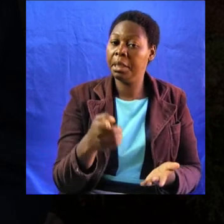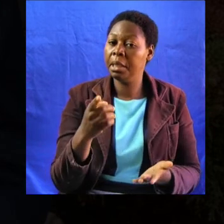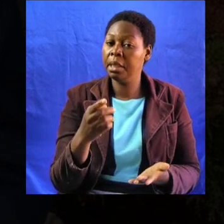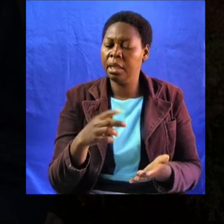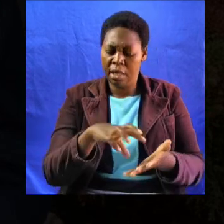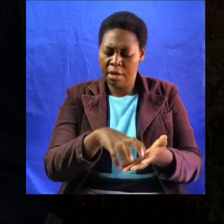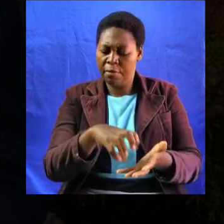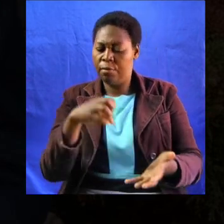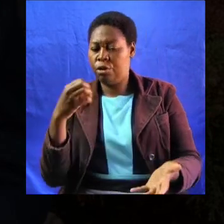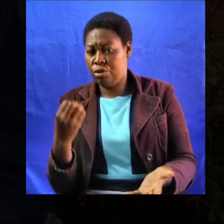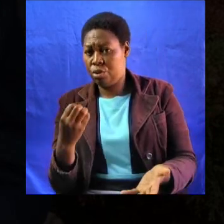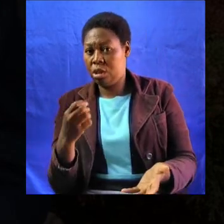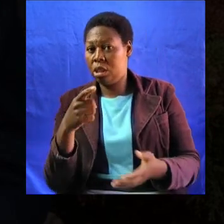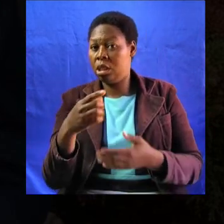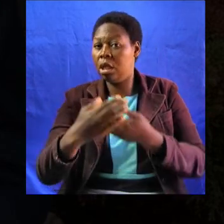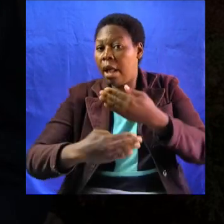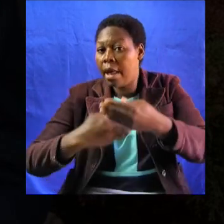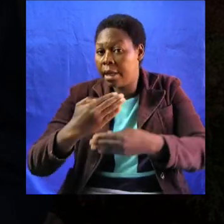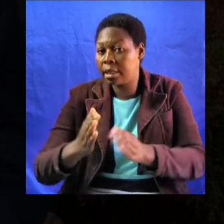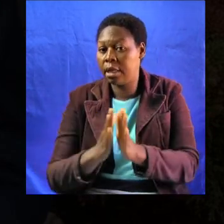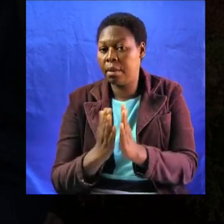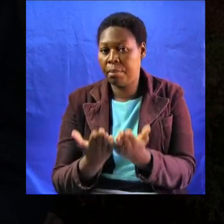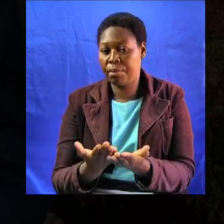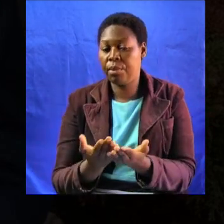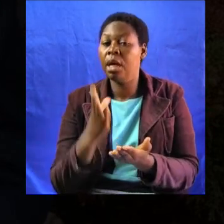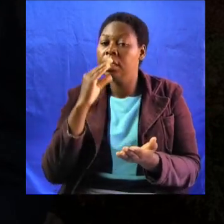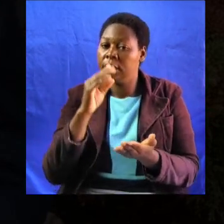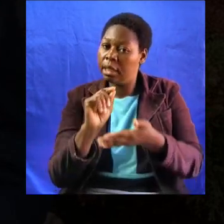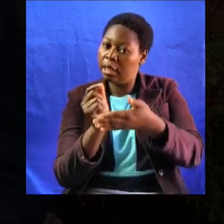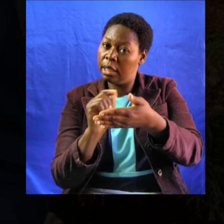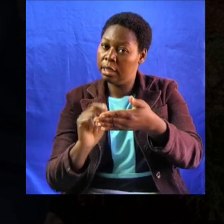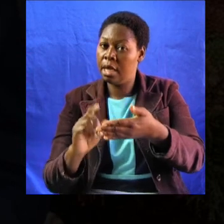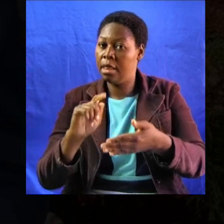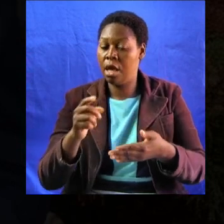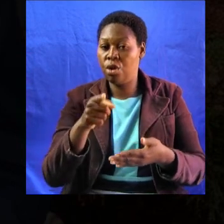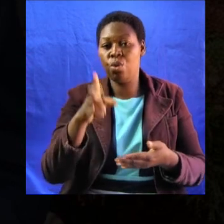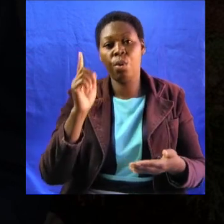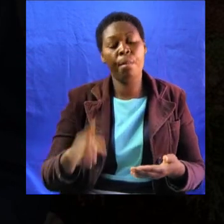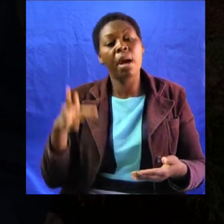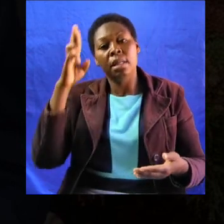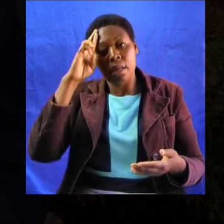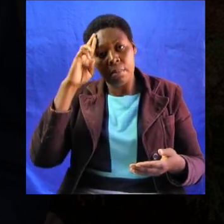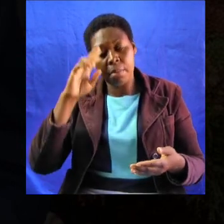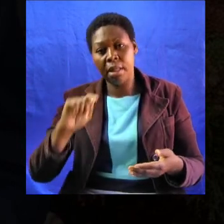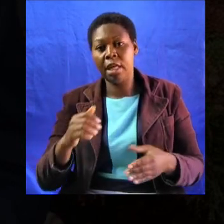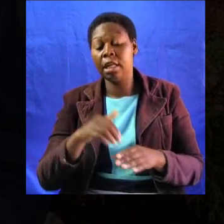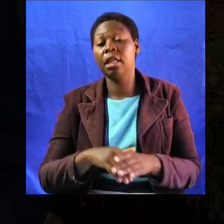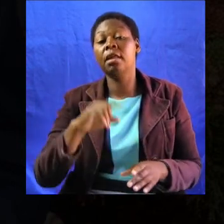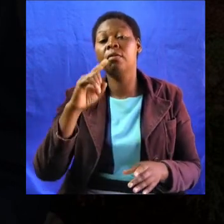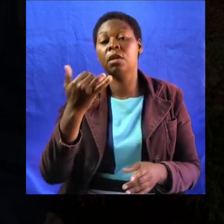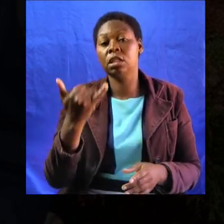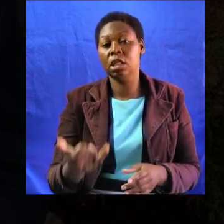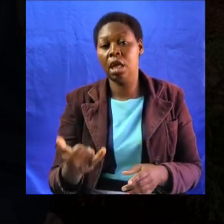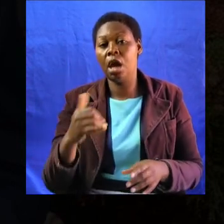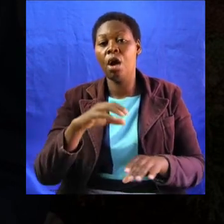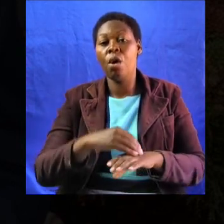yeMedhia rugwaro rwakapetwa makanga makanyorwa kudai kuti varangarira. Pagore rokutanga ramambo Koreshi, mambo